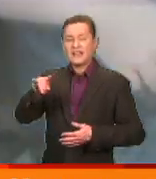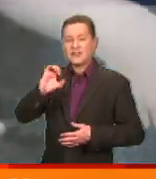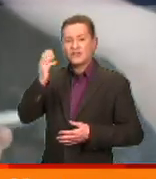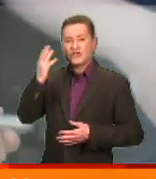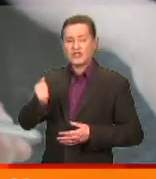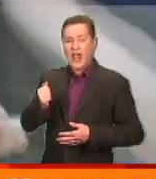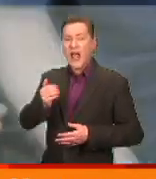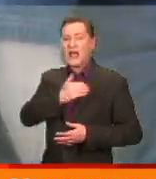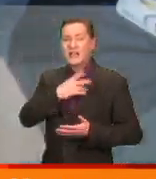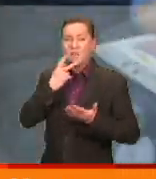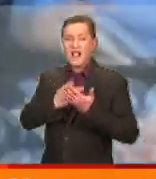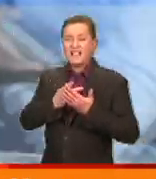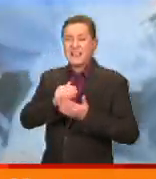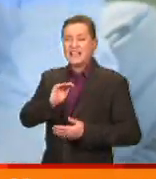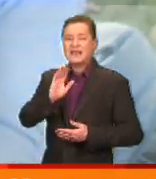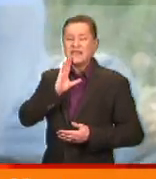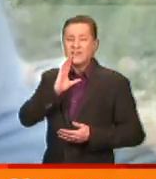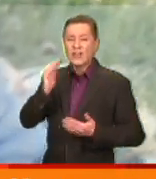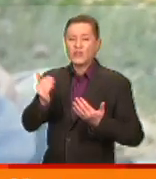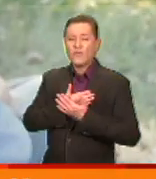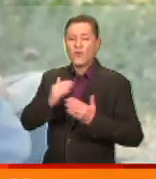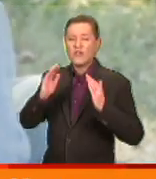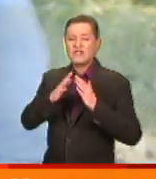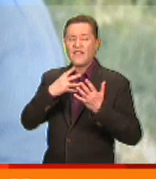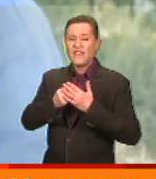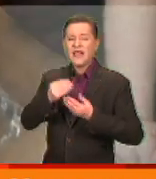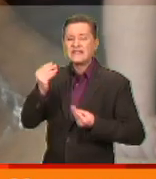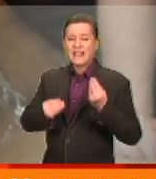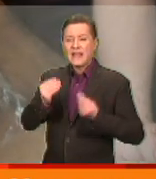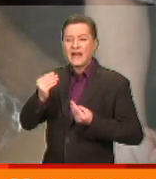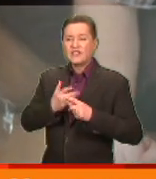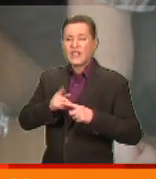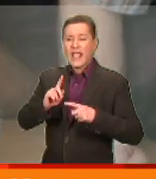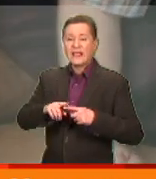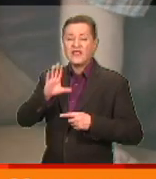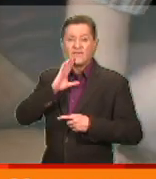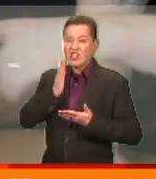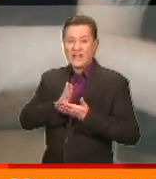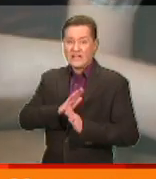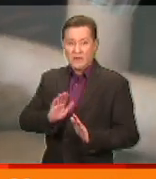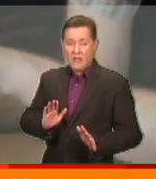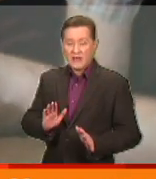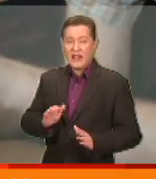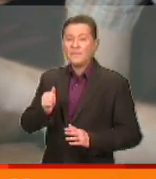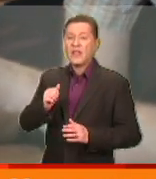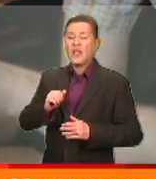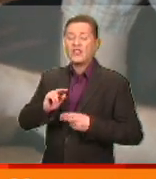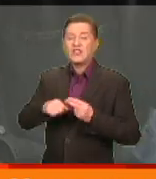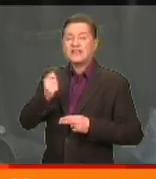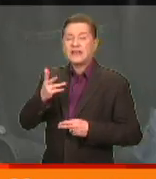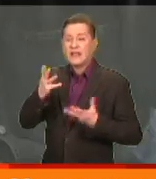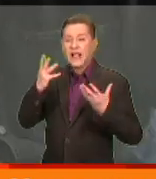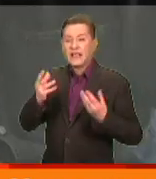кортіло показати Світлані та Олі їхню нову оселю, власні іграшки, яких дівчатка не мала. Однак за кілька днів до відльоту Джей